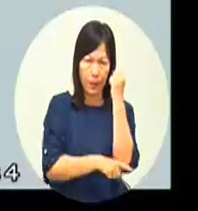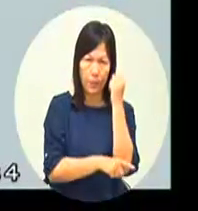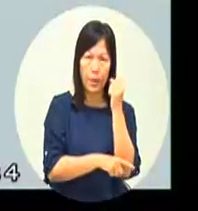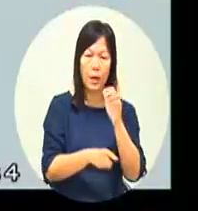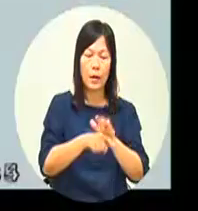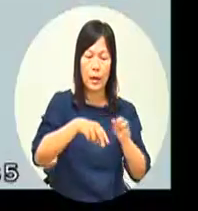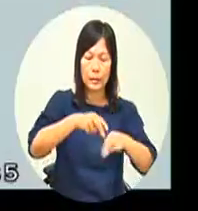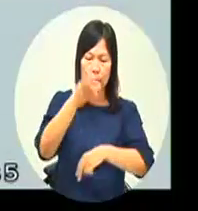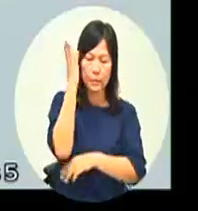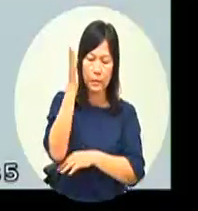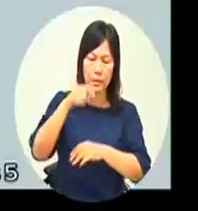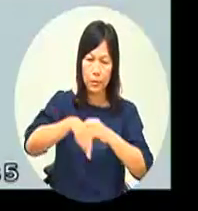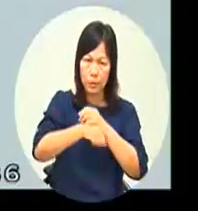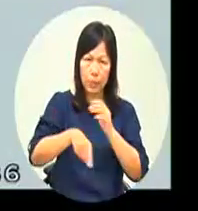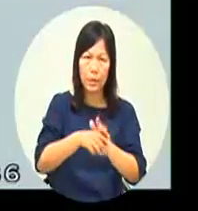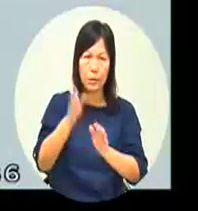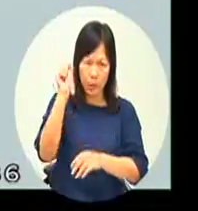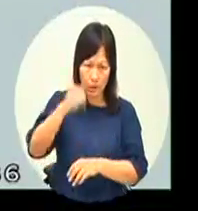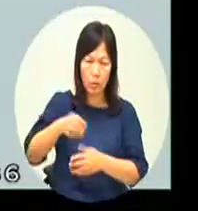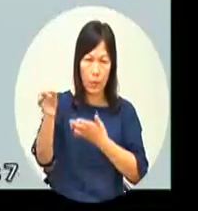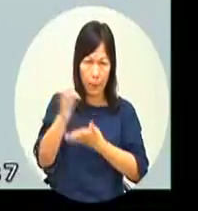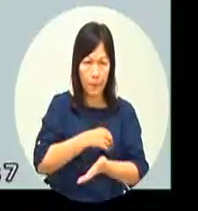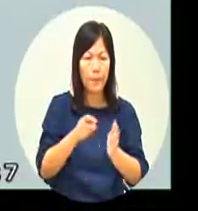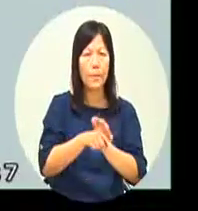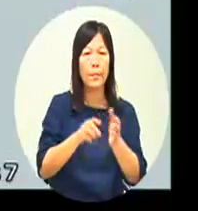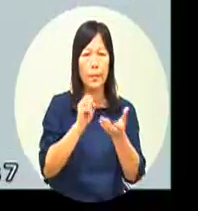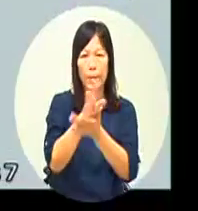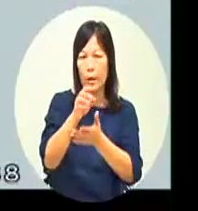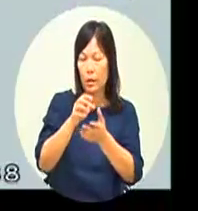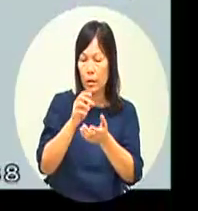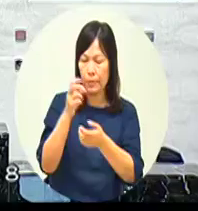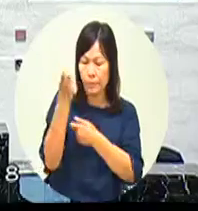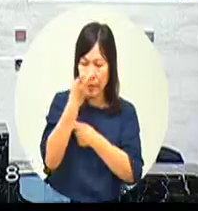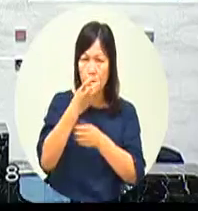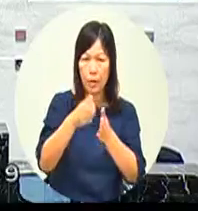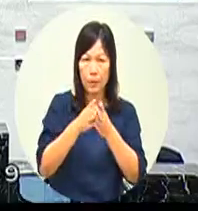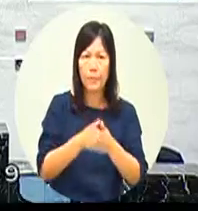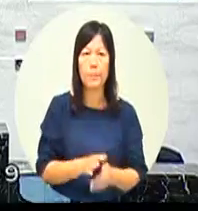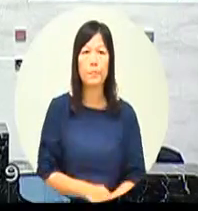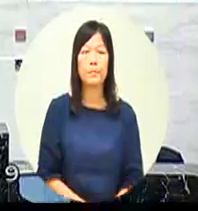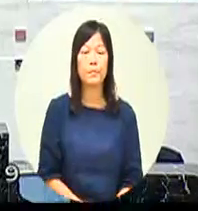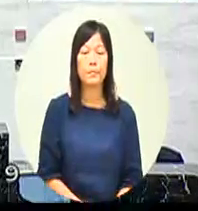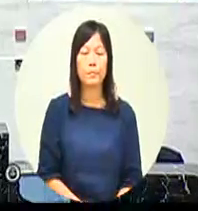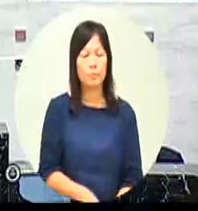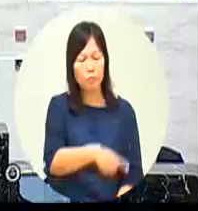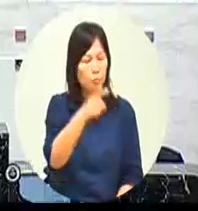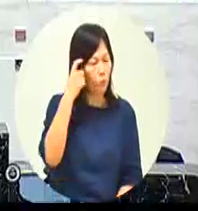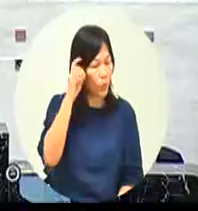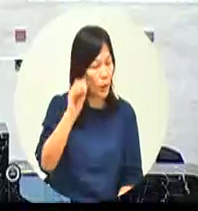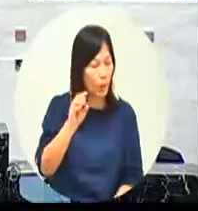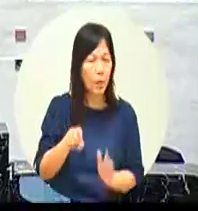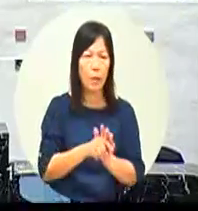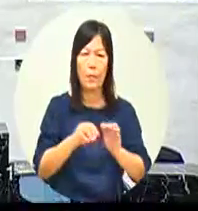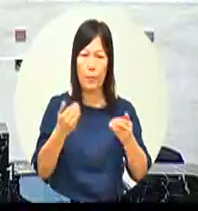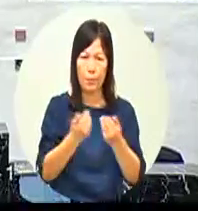经行政院准予出售，报请备查，请讨论。 各位同仁们意见，准予备